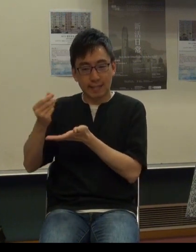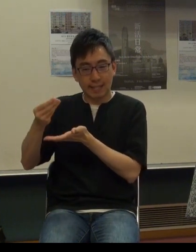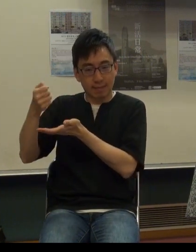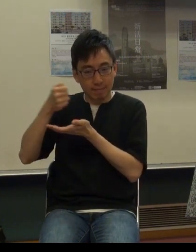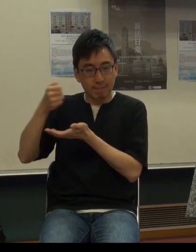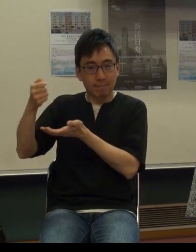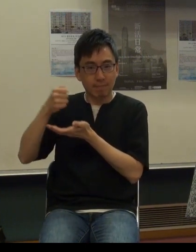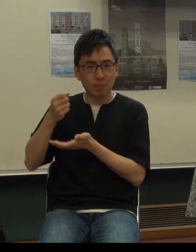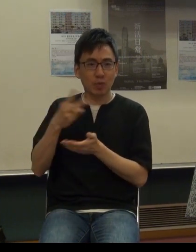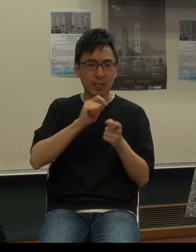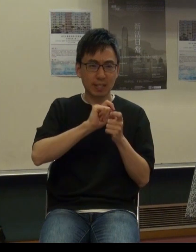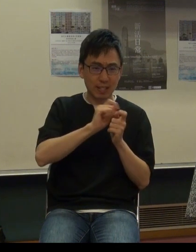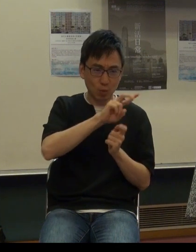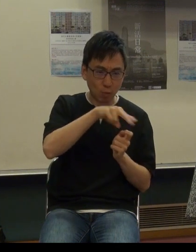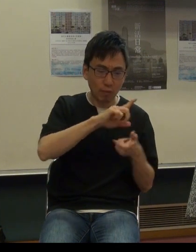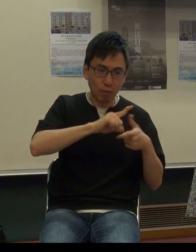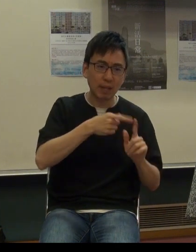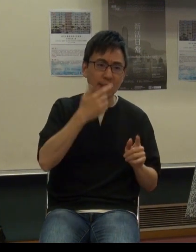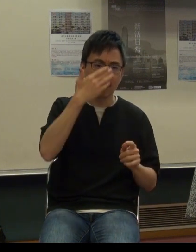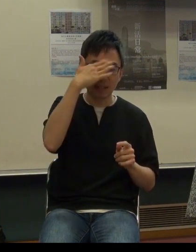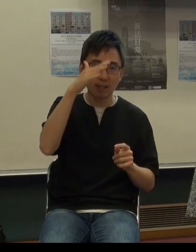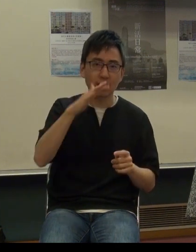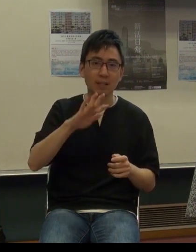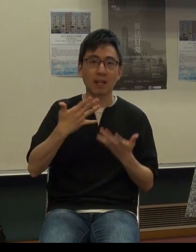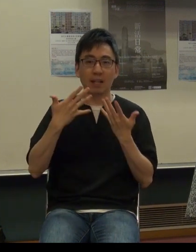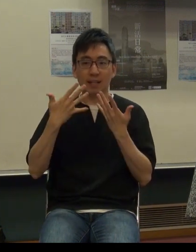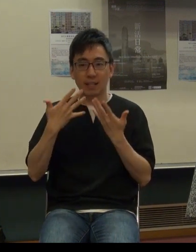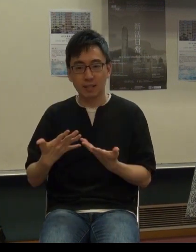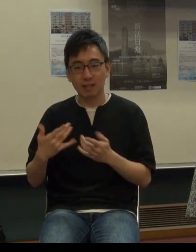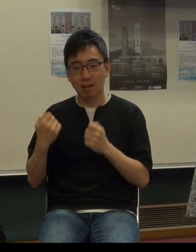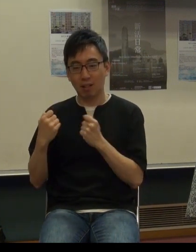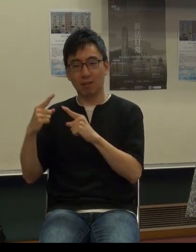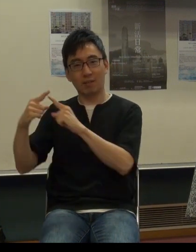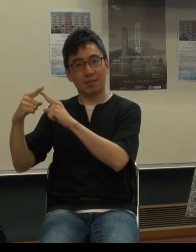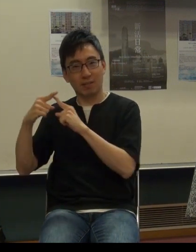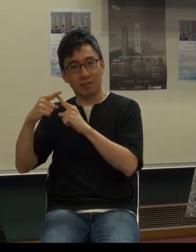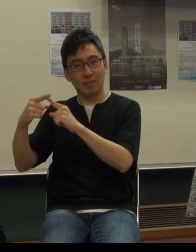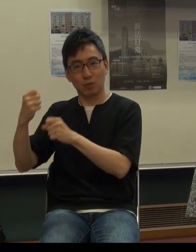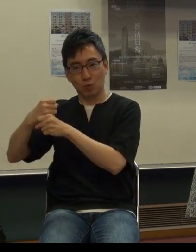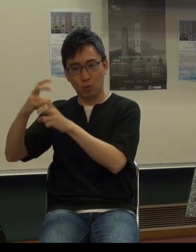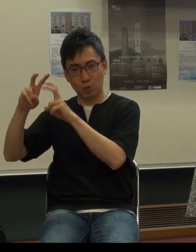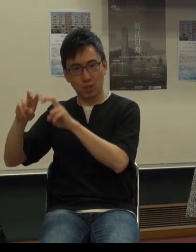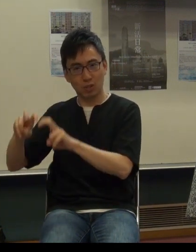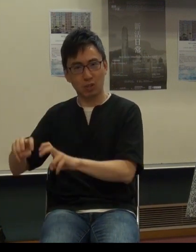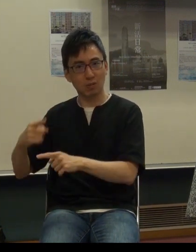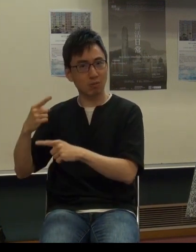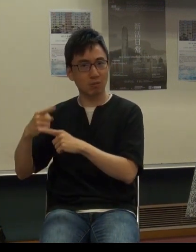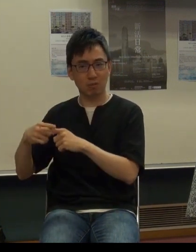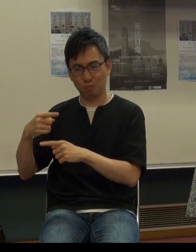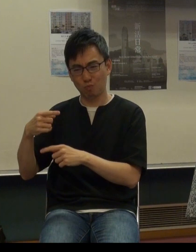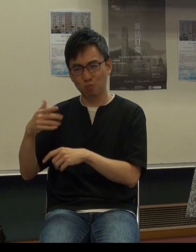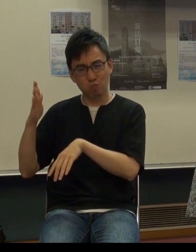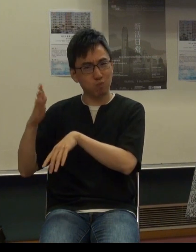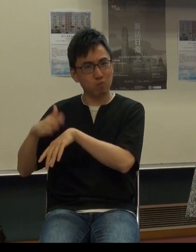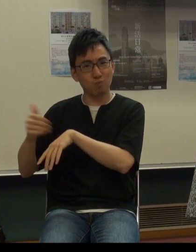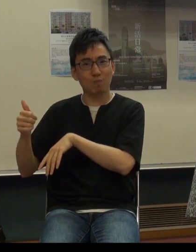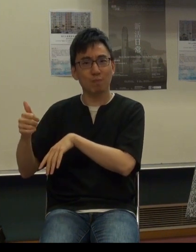資料嘅門路咯。咁但係其實我覺得而家嘅即係民間上面嗰、那個、那個研究其實係好做好